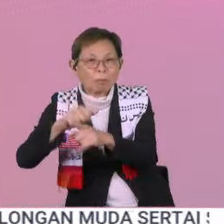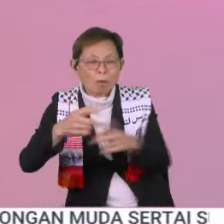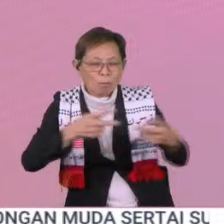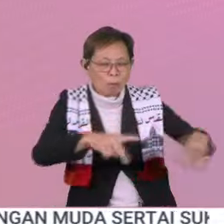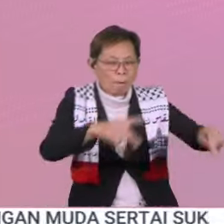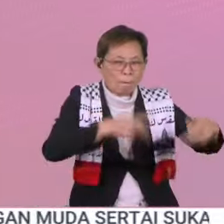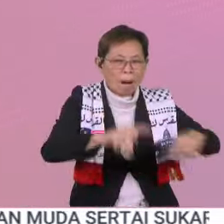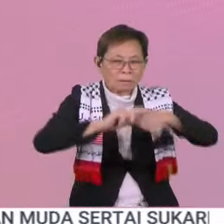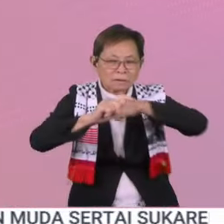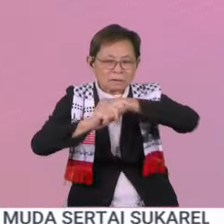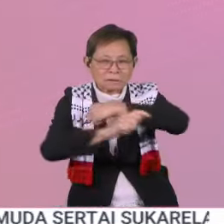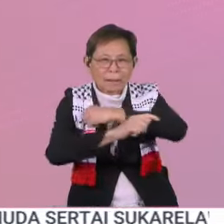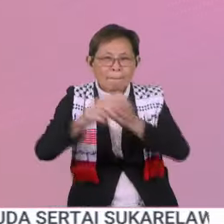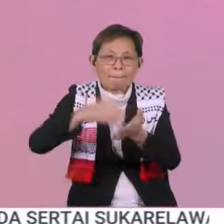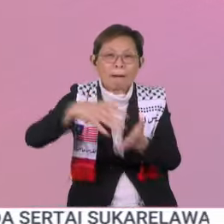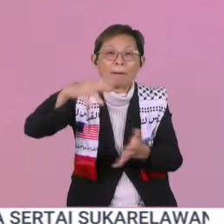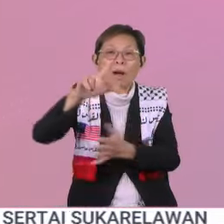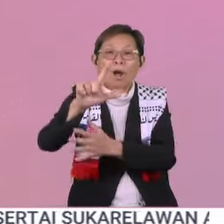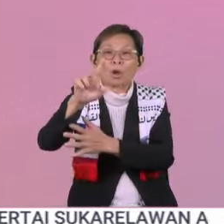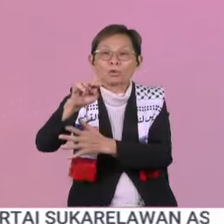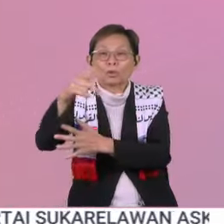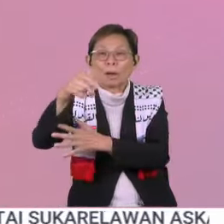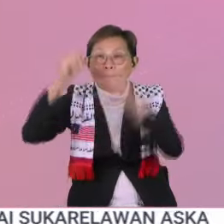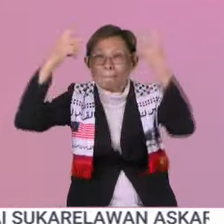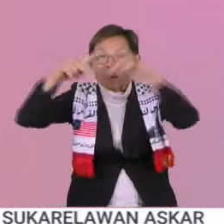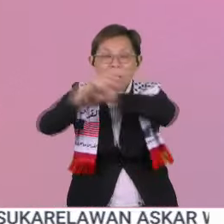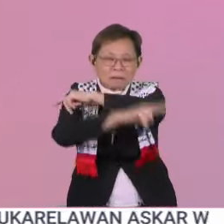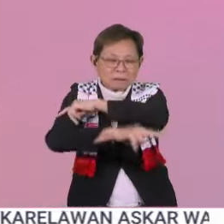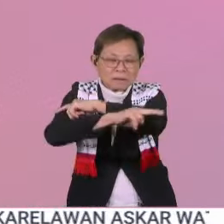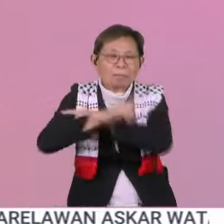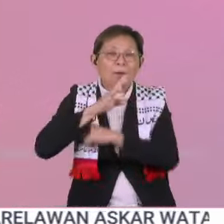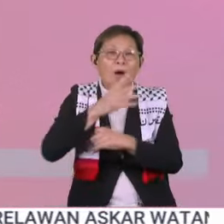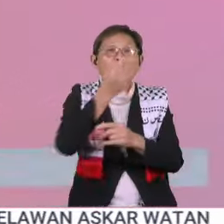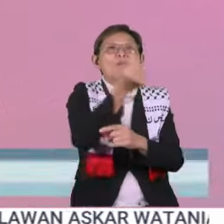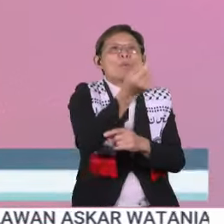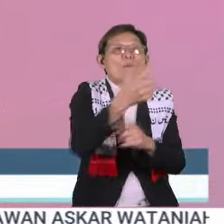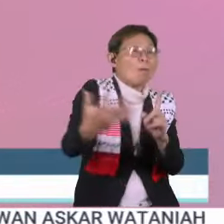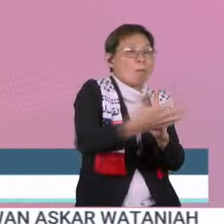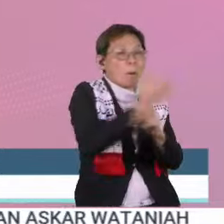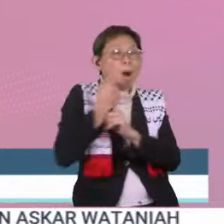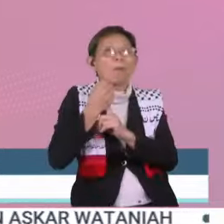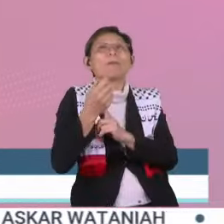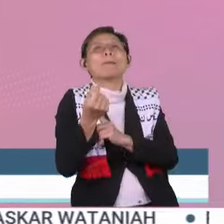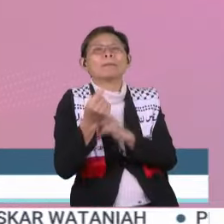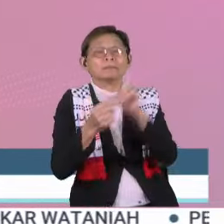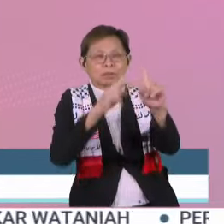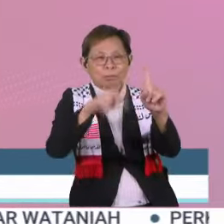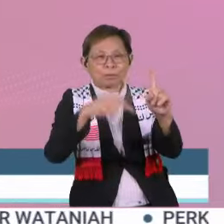premis perniagaan di Taman Makmur Lunas. Pengarah Negeri Afendi Rajinikan berkata nilai rampasan keseluruhan dianggarkan